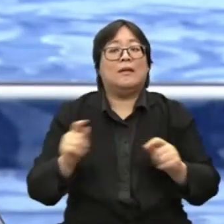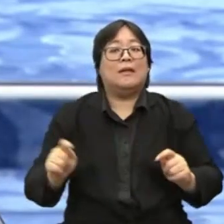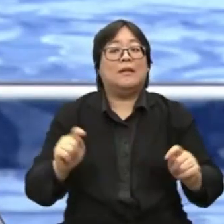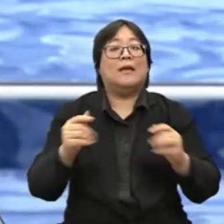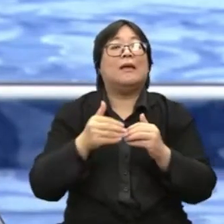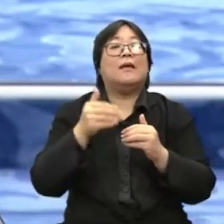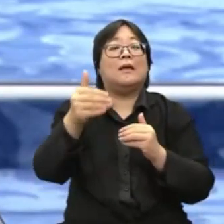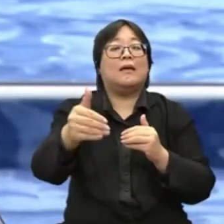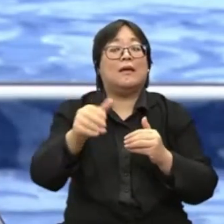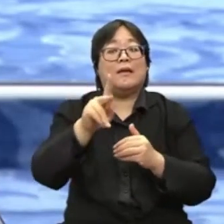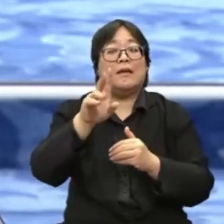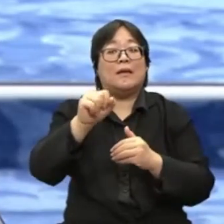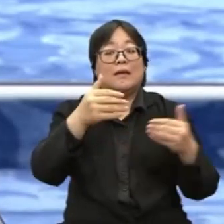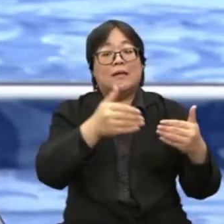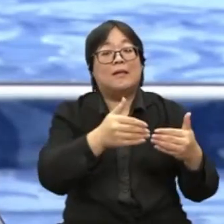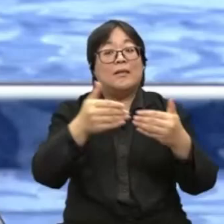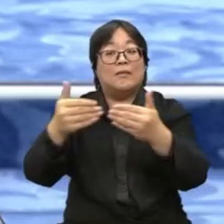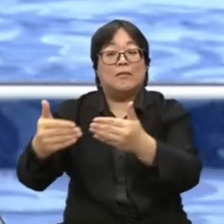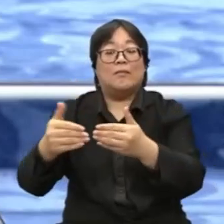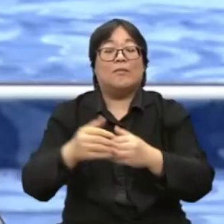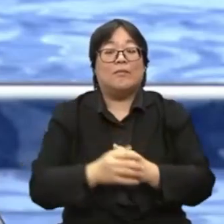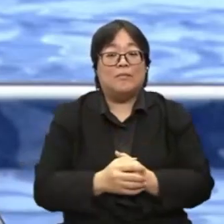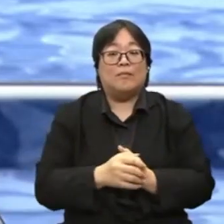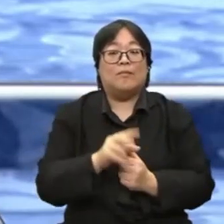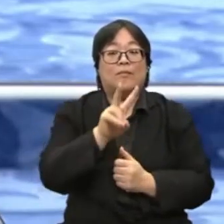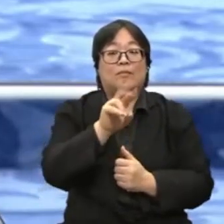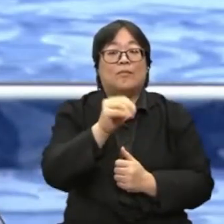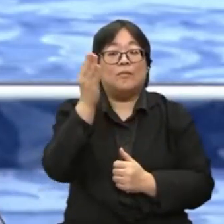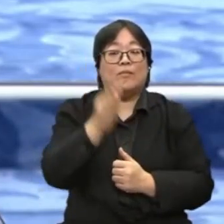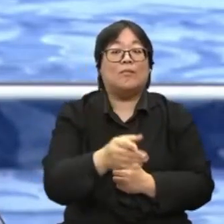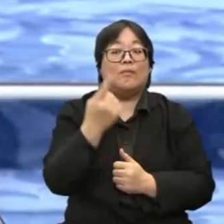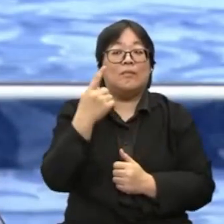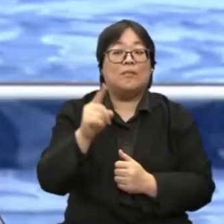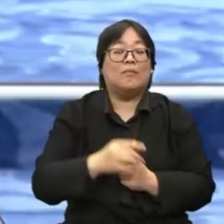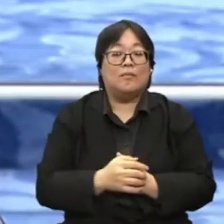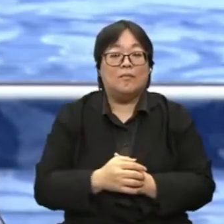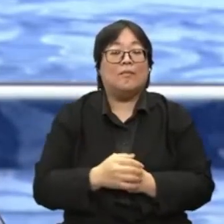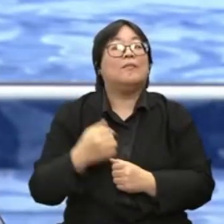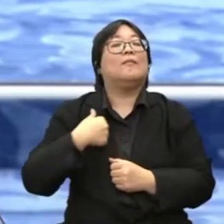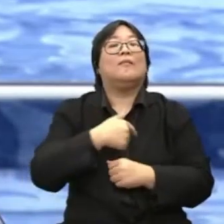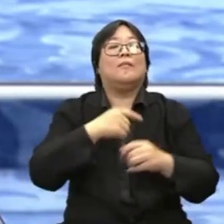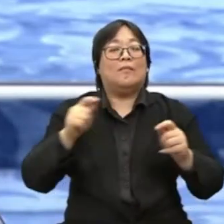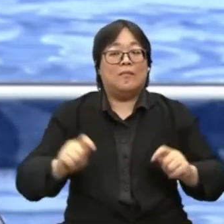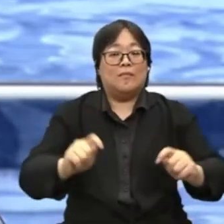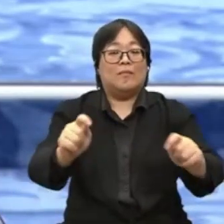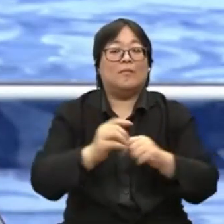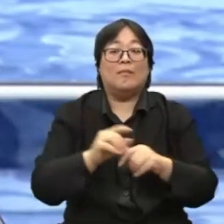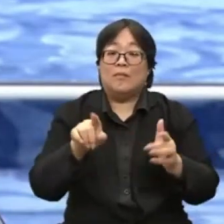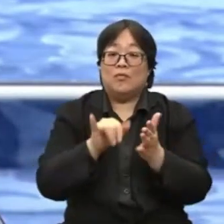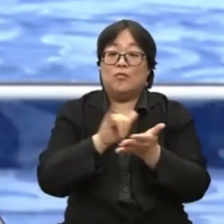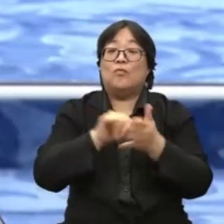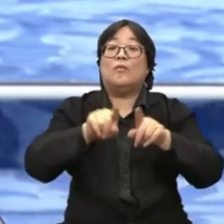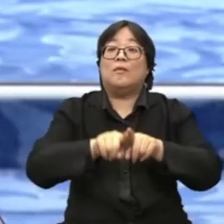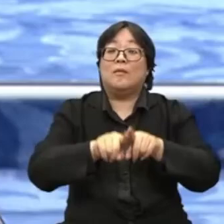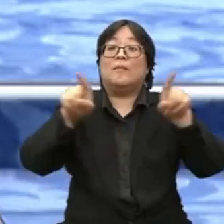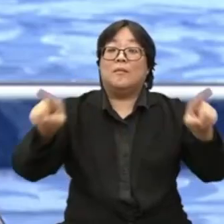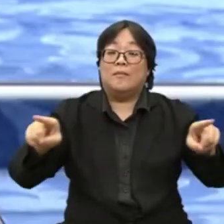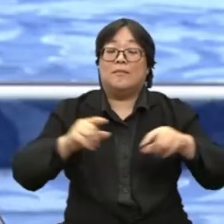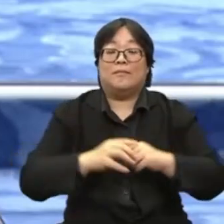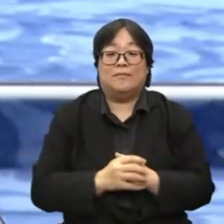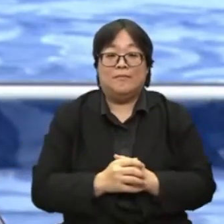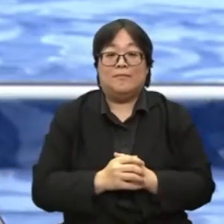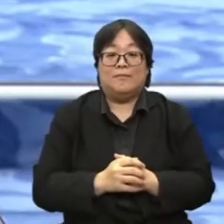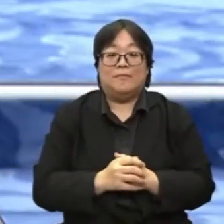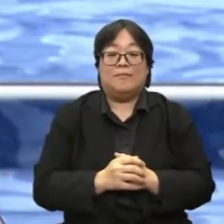kemudian kes ini disambung 20 bulan 11 dan kita ambil tindakan itu beda dia ya